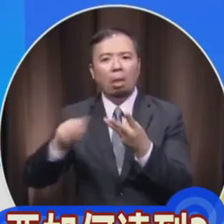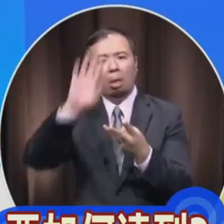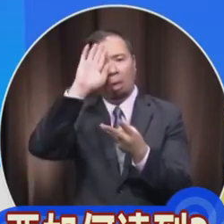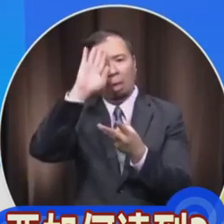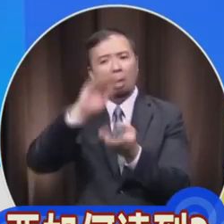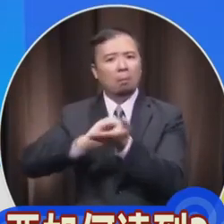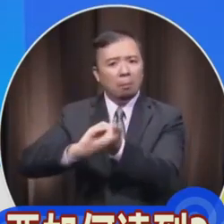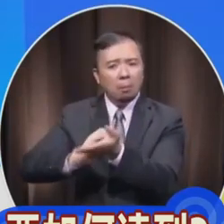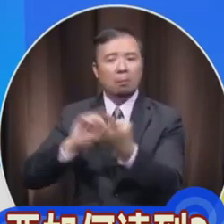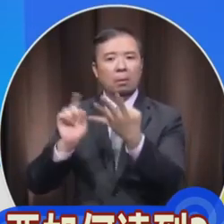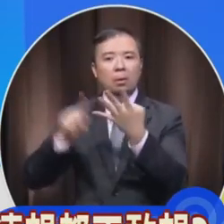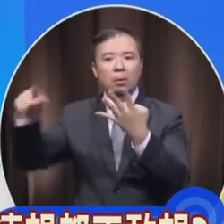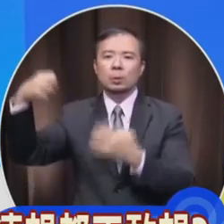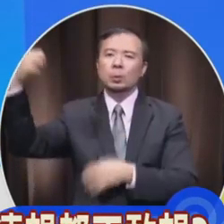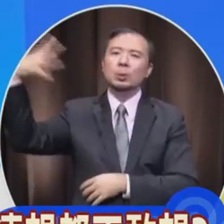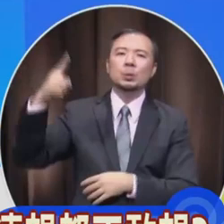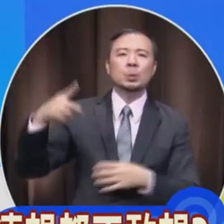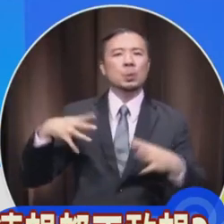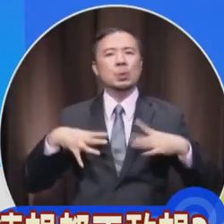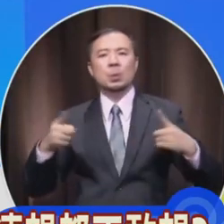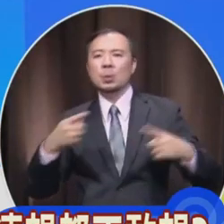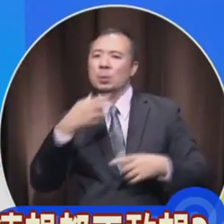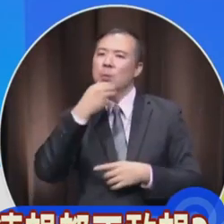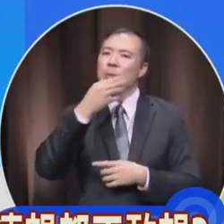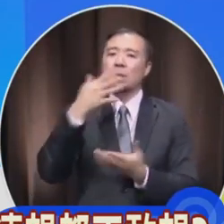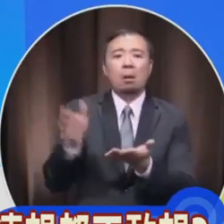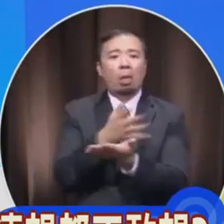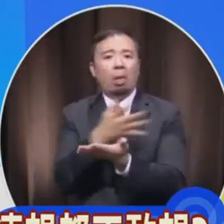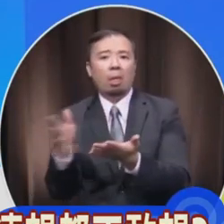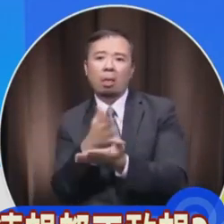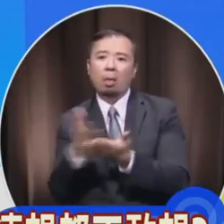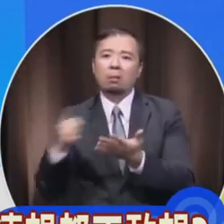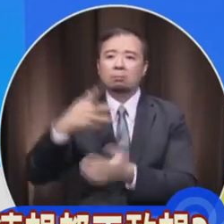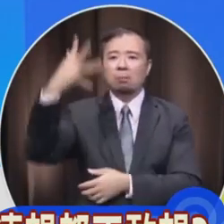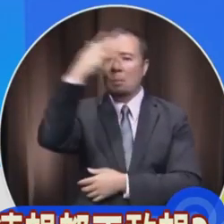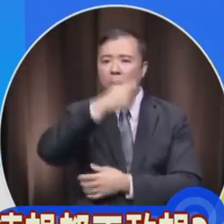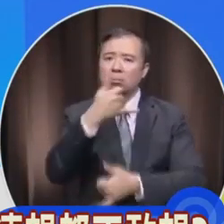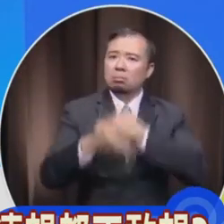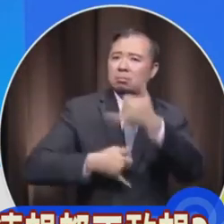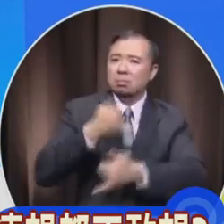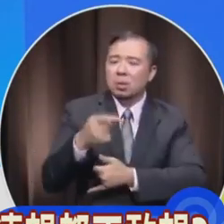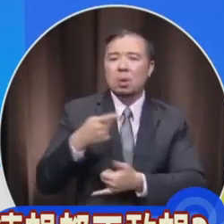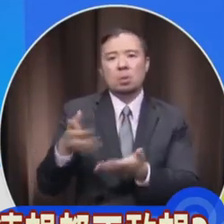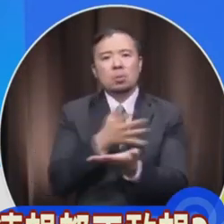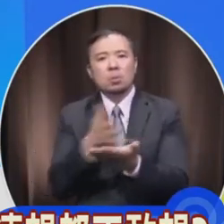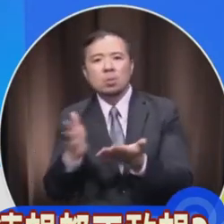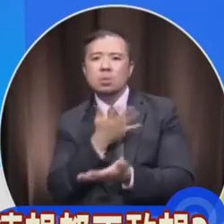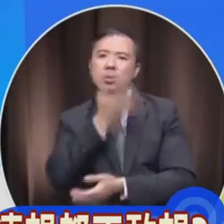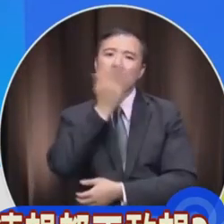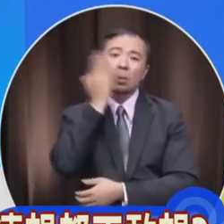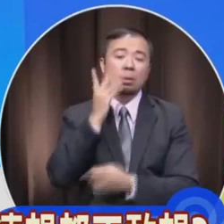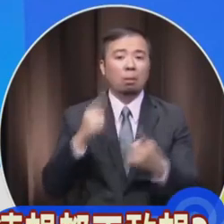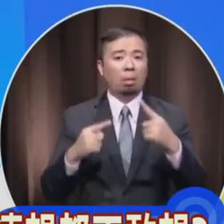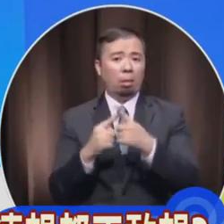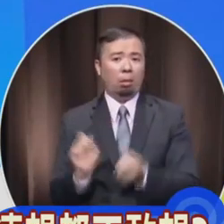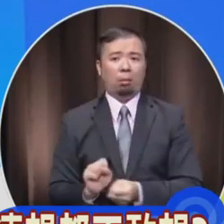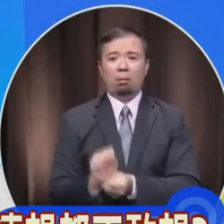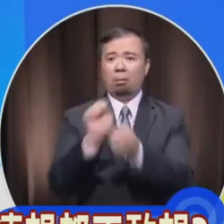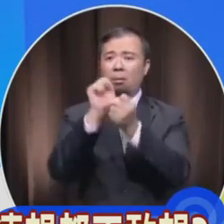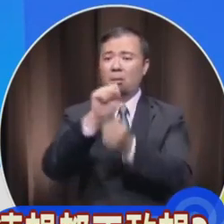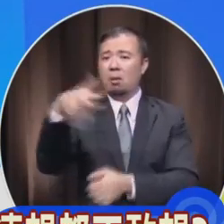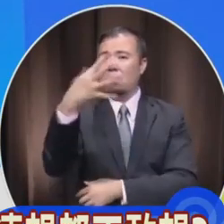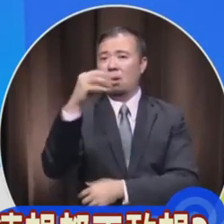的灿烂来就养的、养老的、来旅游的，整个人口为什么不会到500万？这